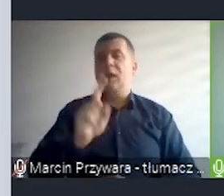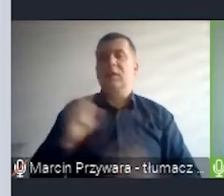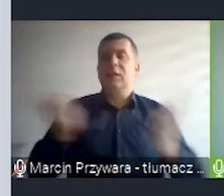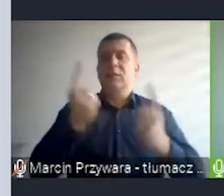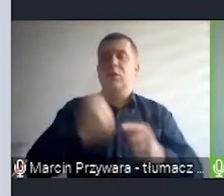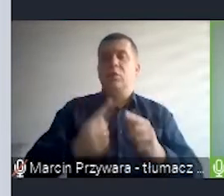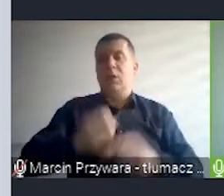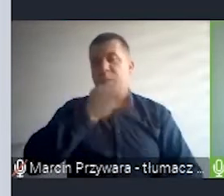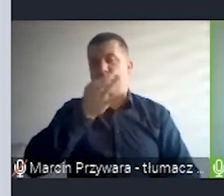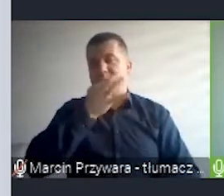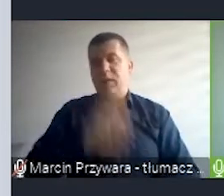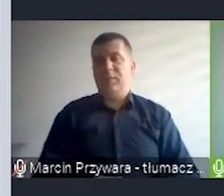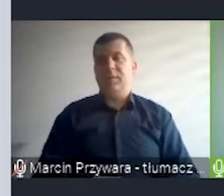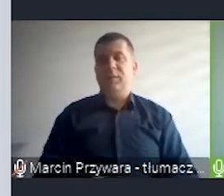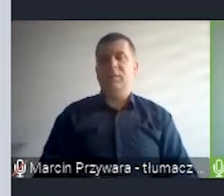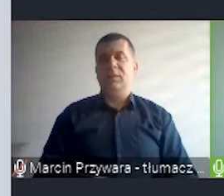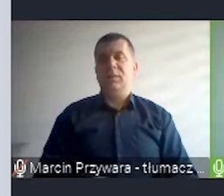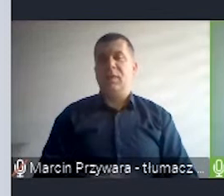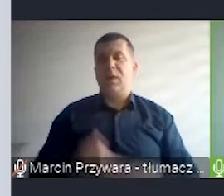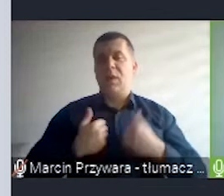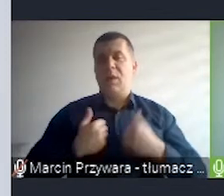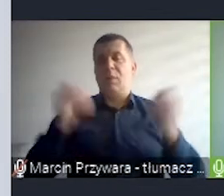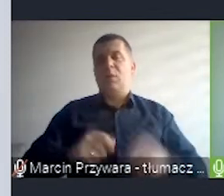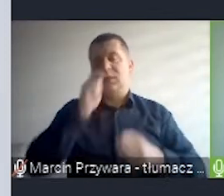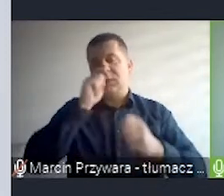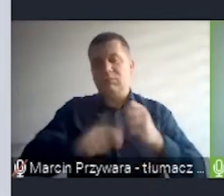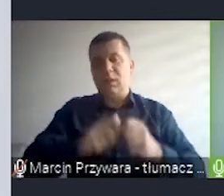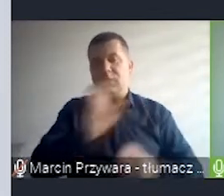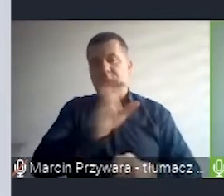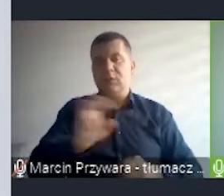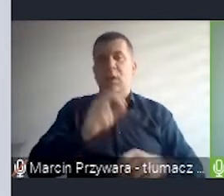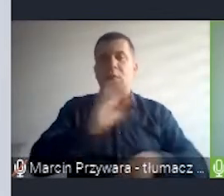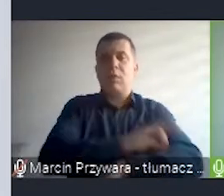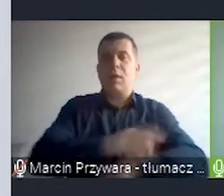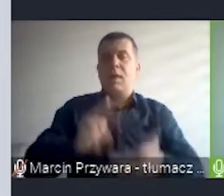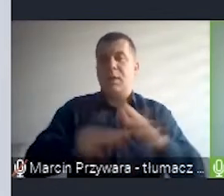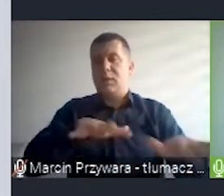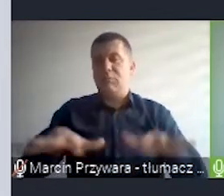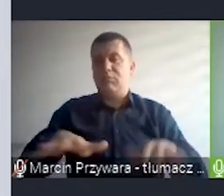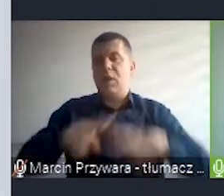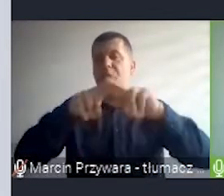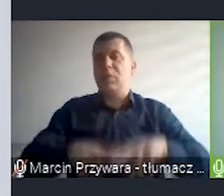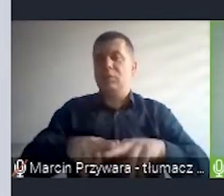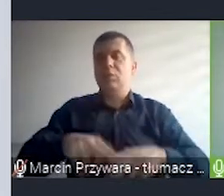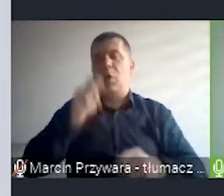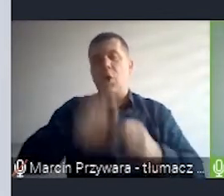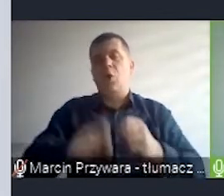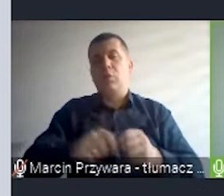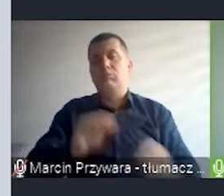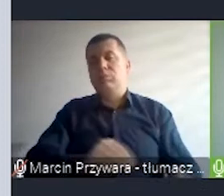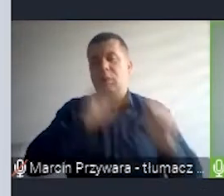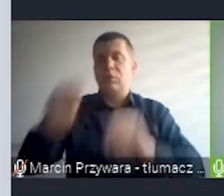trochę poprawi, żeby móc zbadać projekt na miejscu. Natomiast pozostałe kontrole przeniosły się